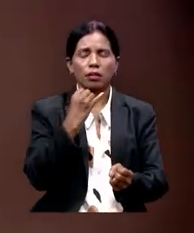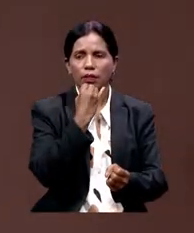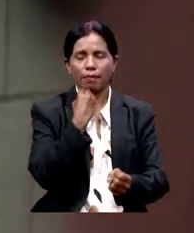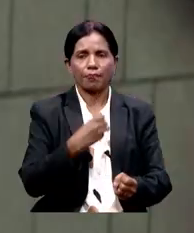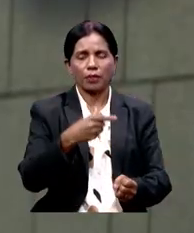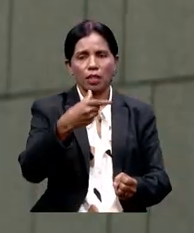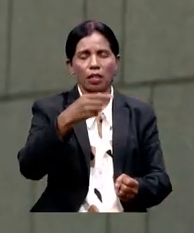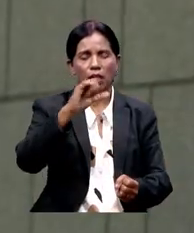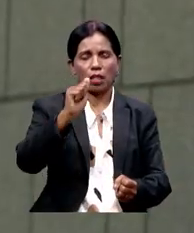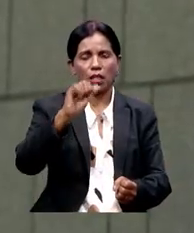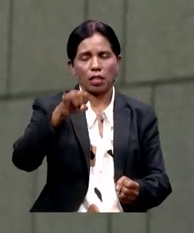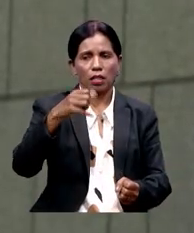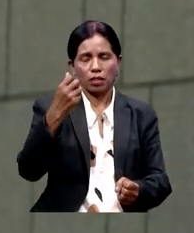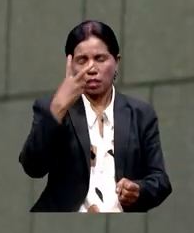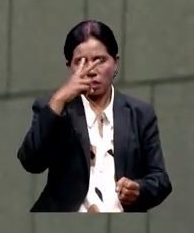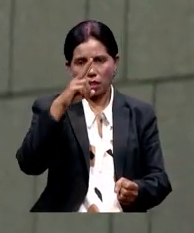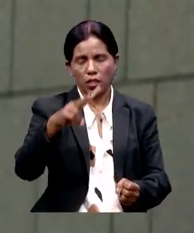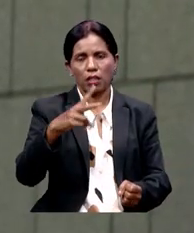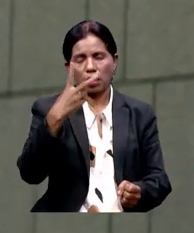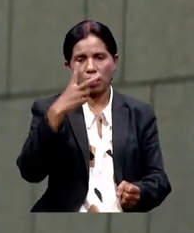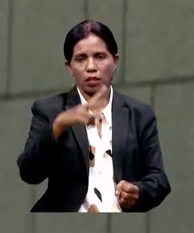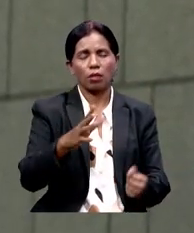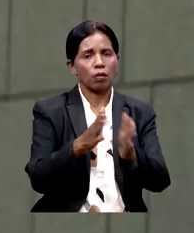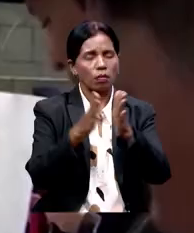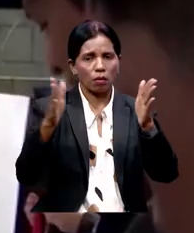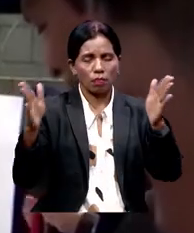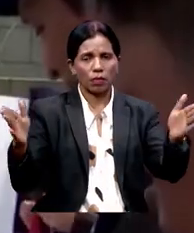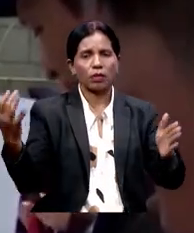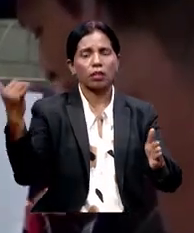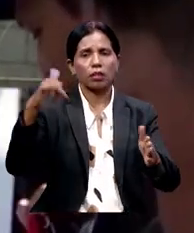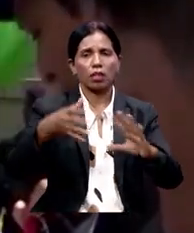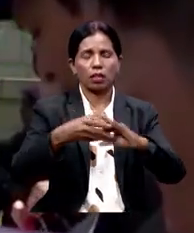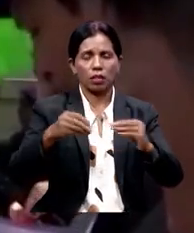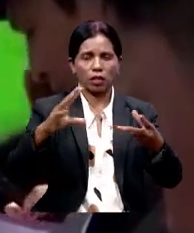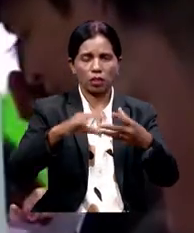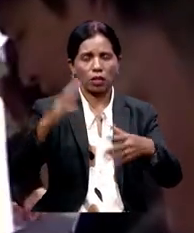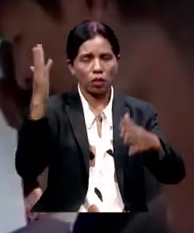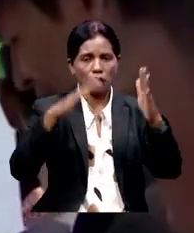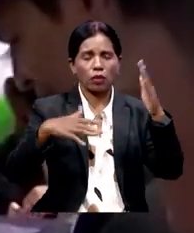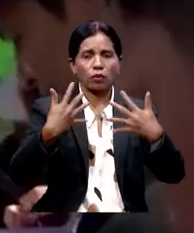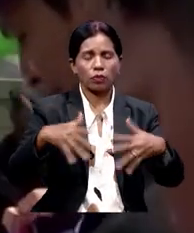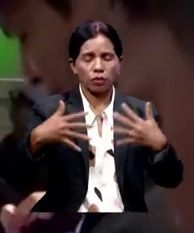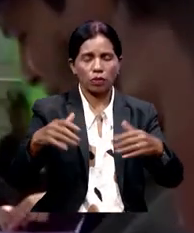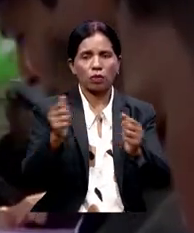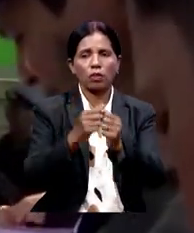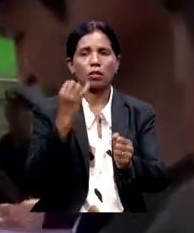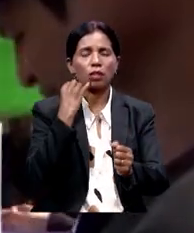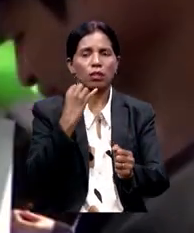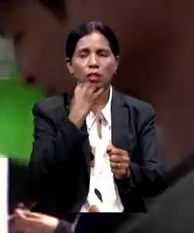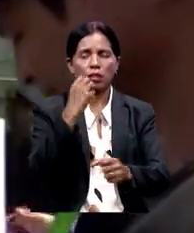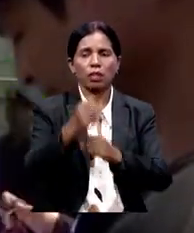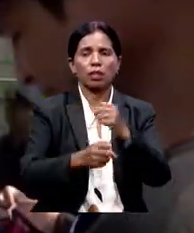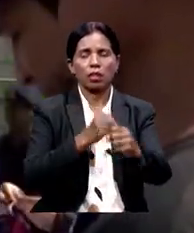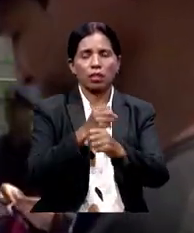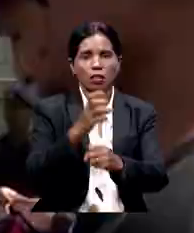Gaza, Palestina, hareona take aireo nebe botliu ia sirania historia conflito ho Israel durante tinan hitunulu